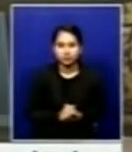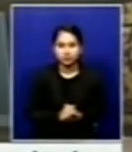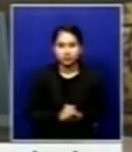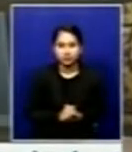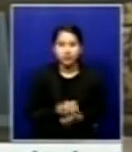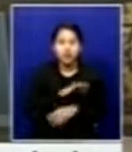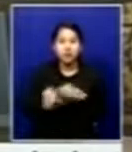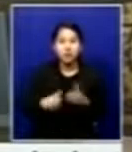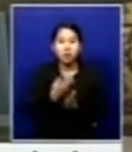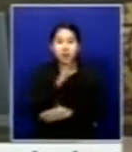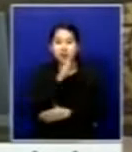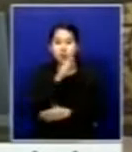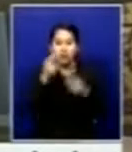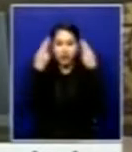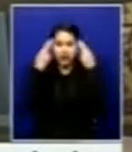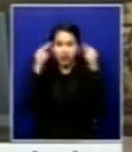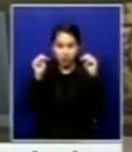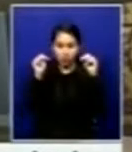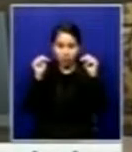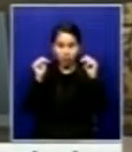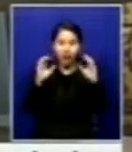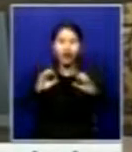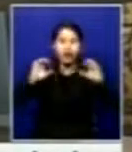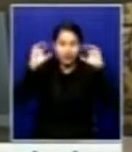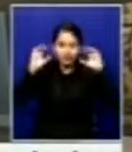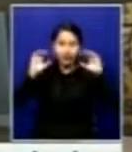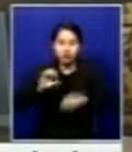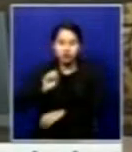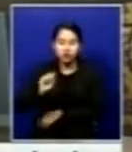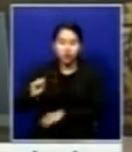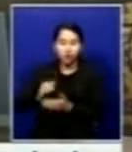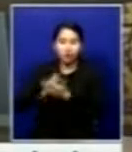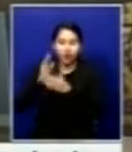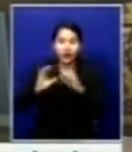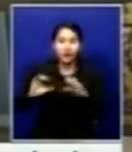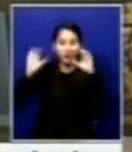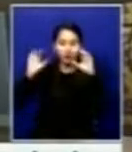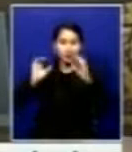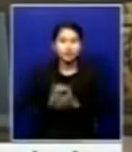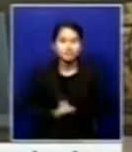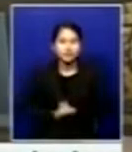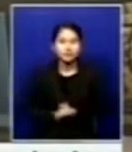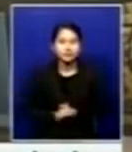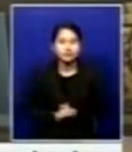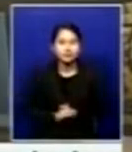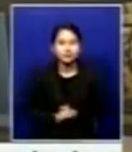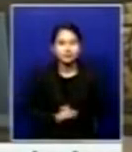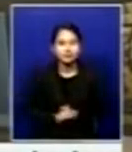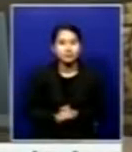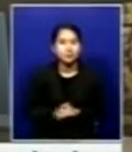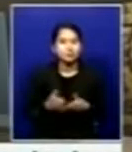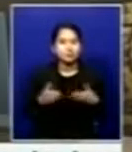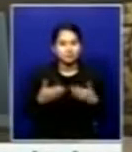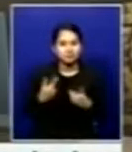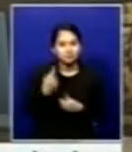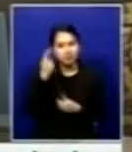านายกรัฐมนตรีรัฐบาลและส.ส.ซีกรัฐบาลยินดีนะครับที่จะใช้วิกฤตตรงนี้